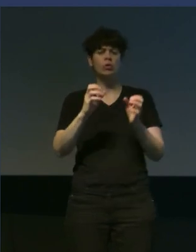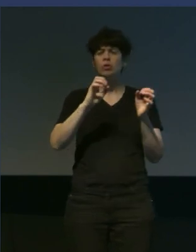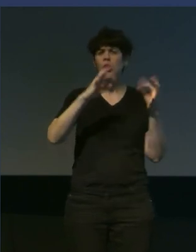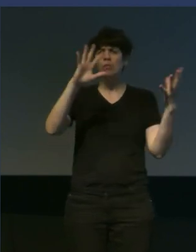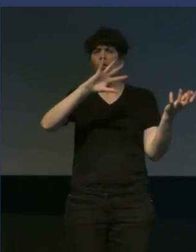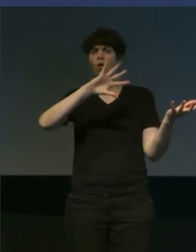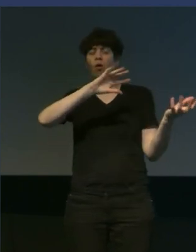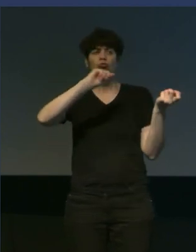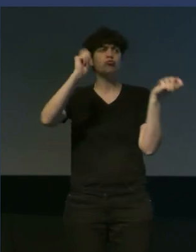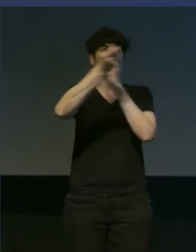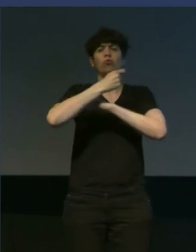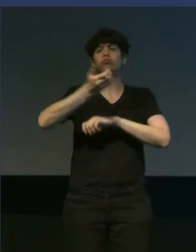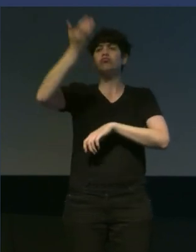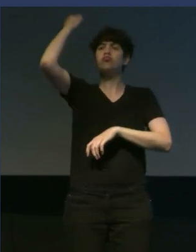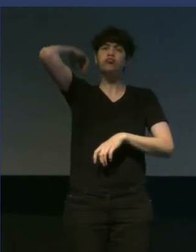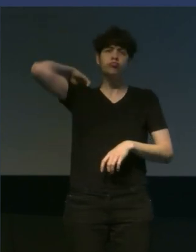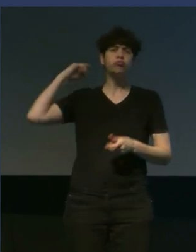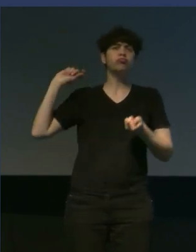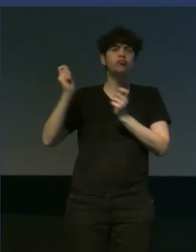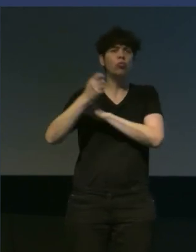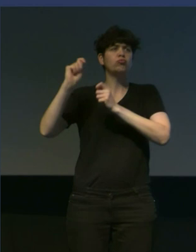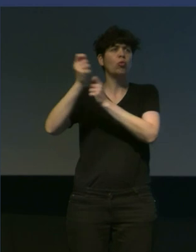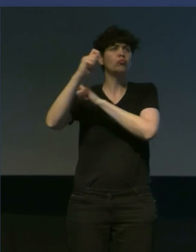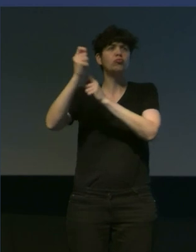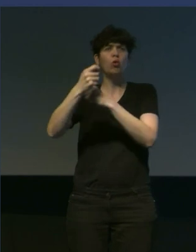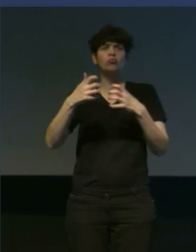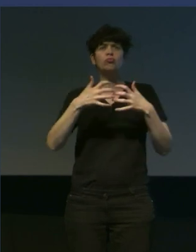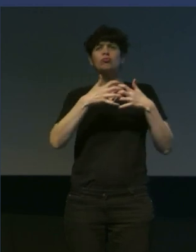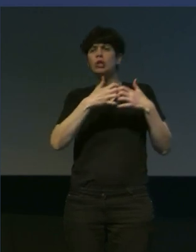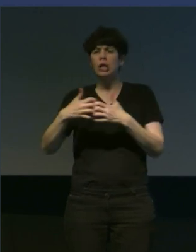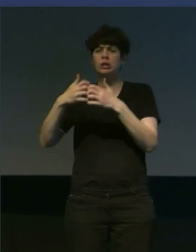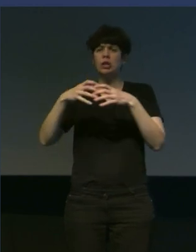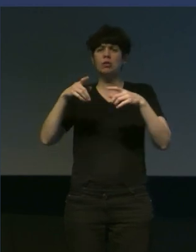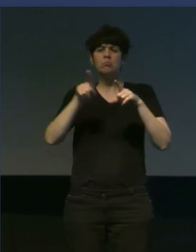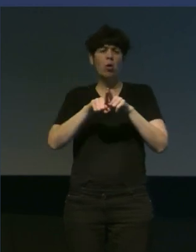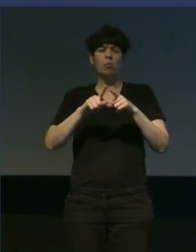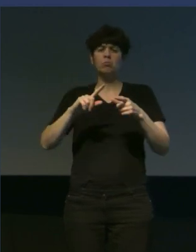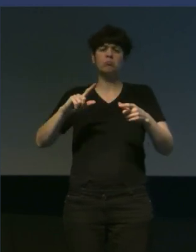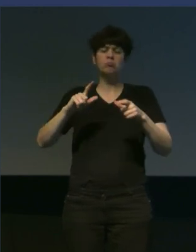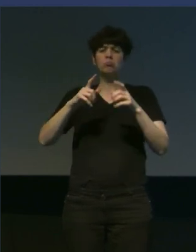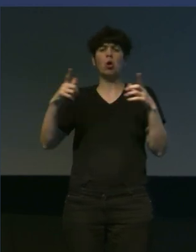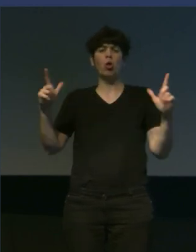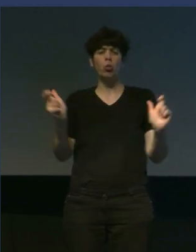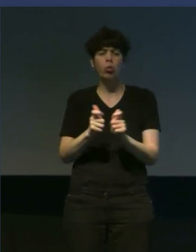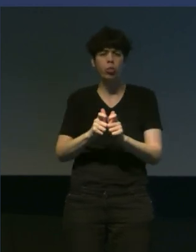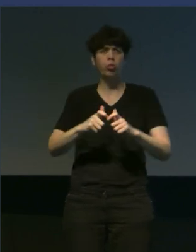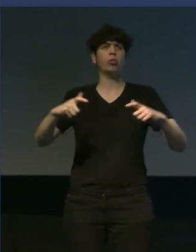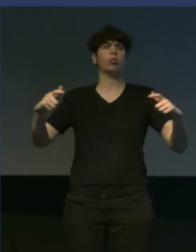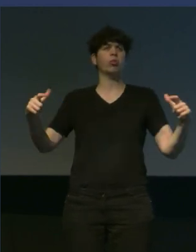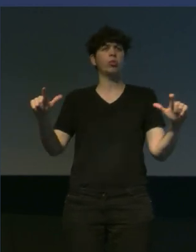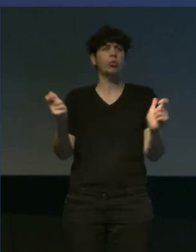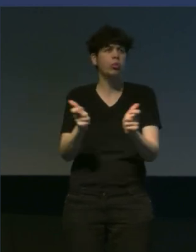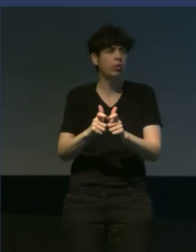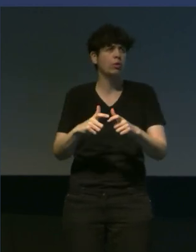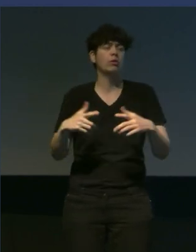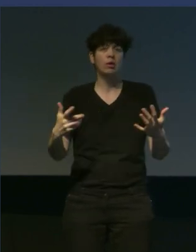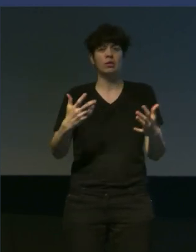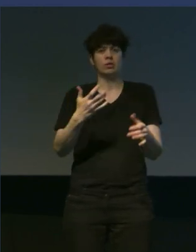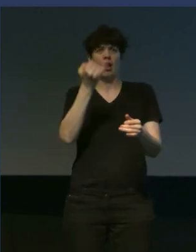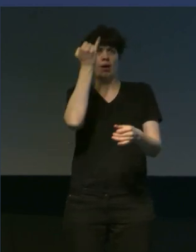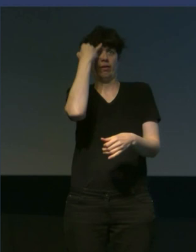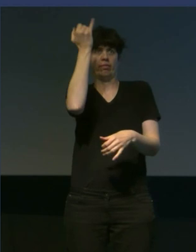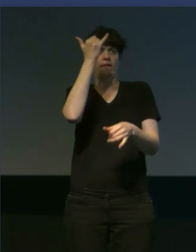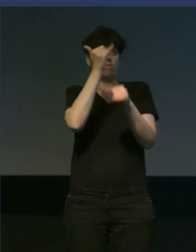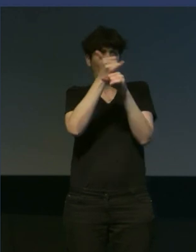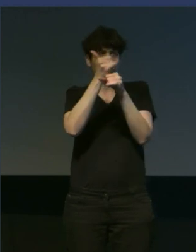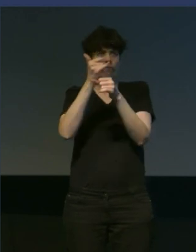glaciers, c'est cyclique, c'est pareil, ils apparaissent, ils disparaissent. Donc, en fait, l'idée, c'était vraiment de contrer des idées reçues.